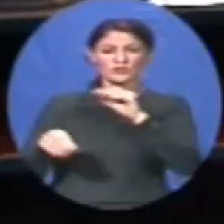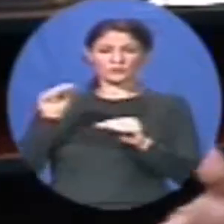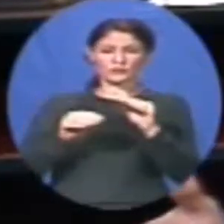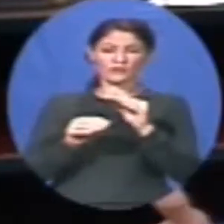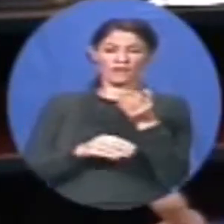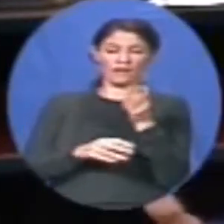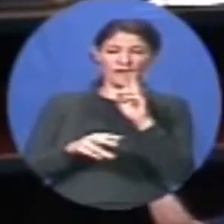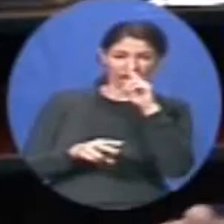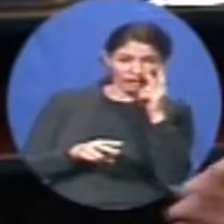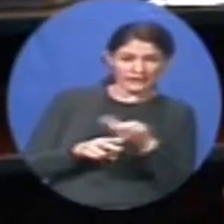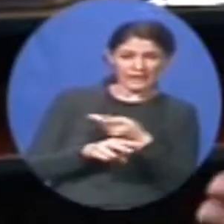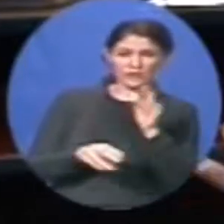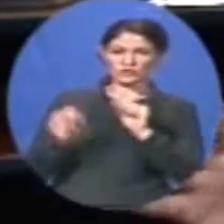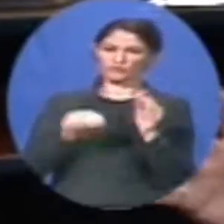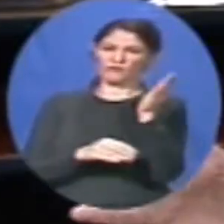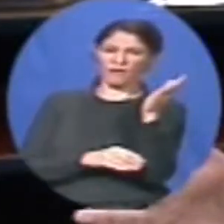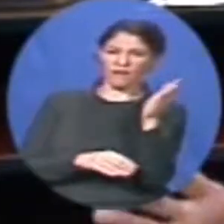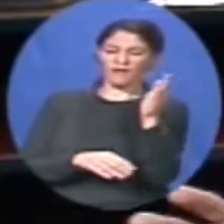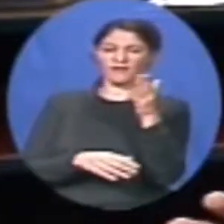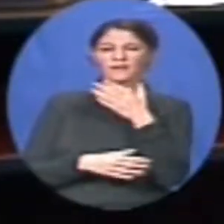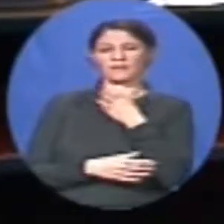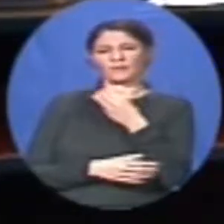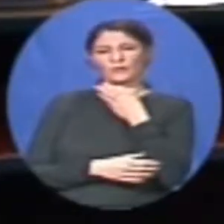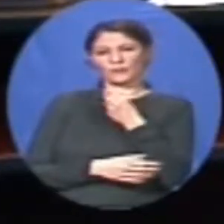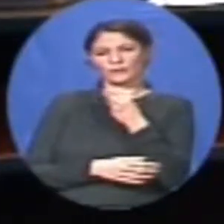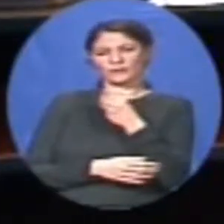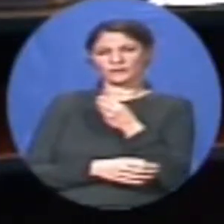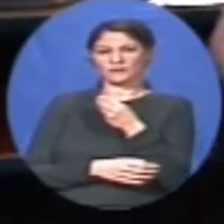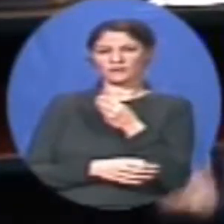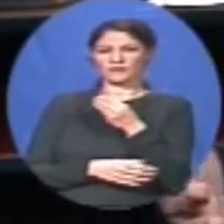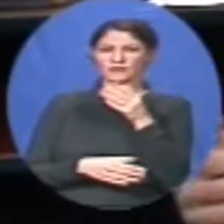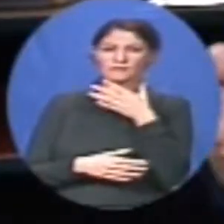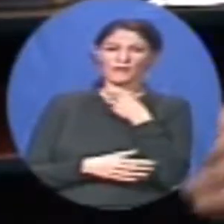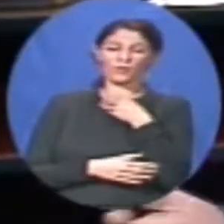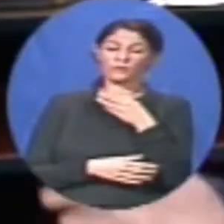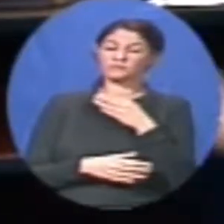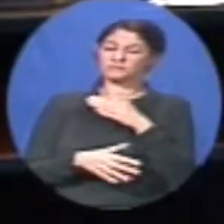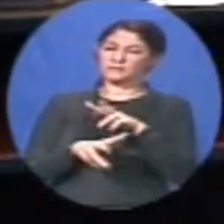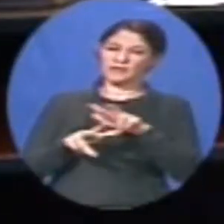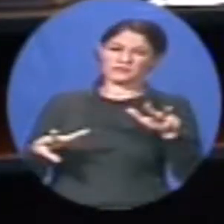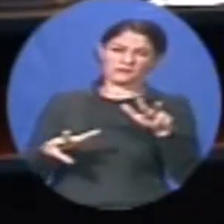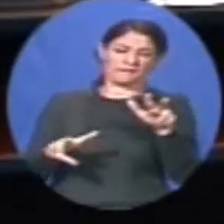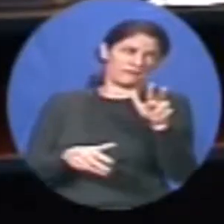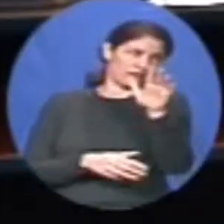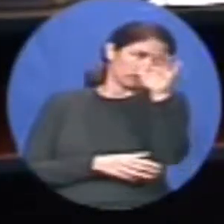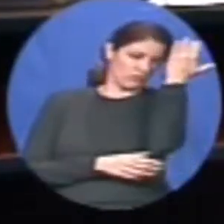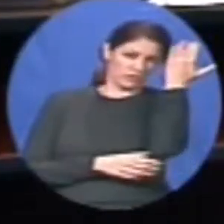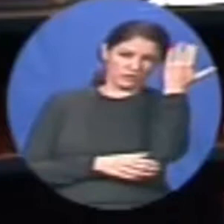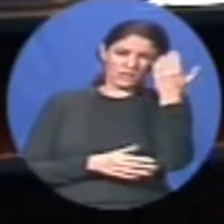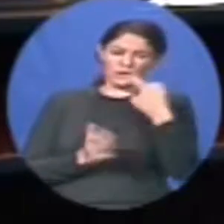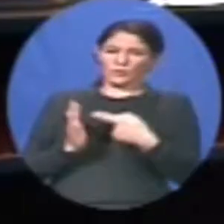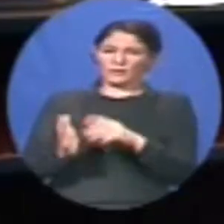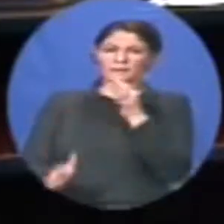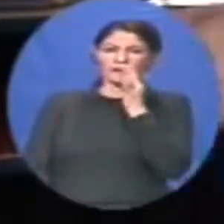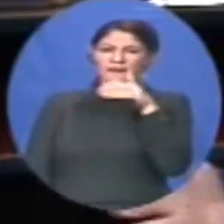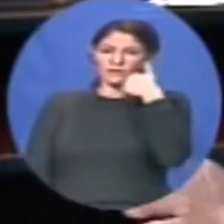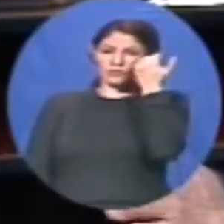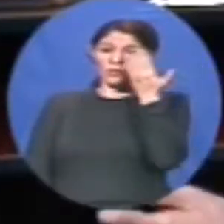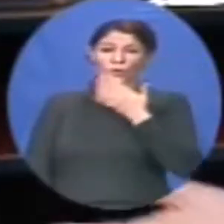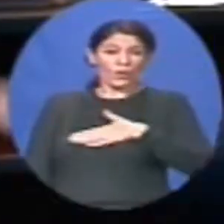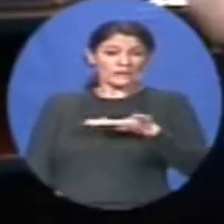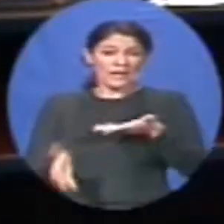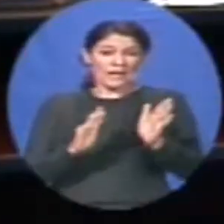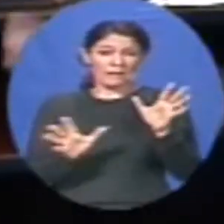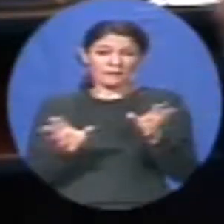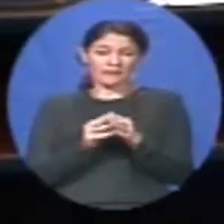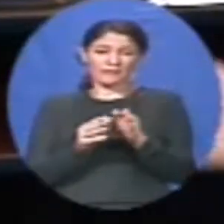לרעה ויש התמכרות. התמכרות זה מצב קיצוני שבו ההתנהגות, המנהג כבר השתלט עלינו. נניח בן נוער, הוא רוצה לצאת עם